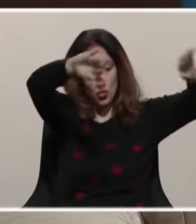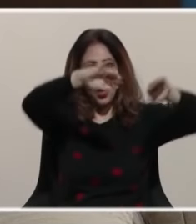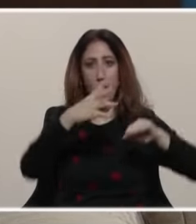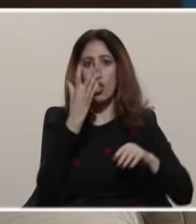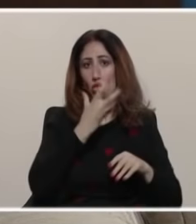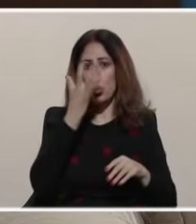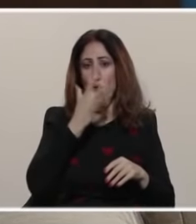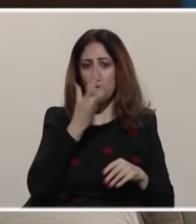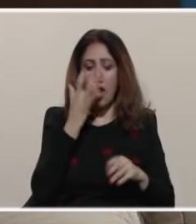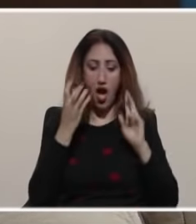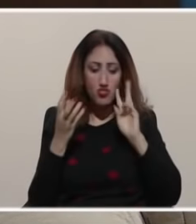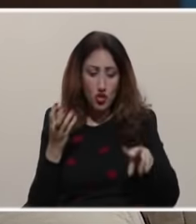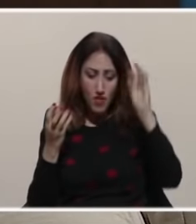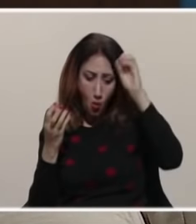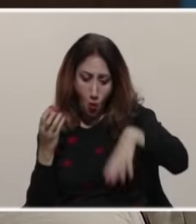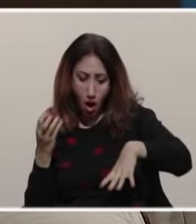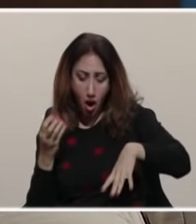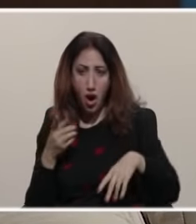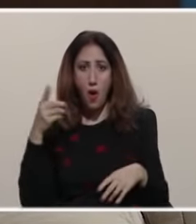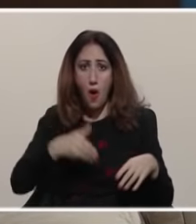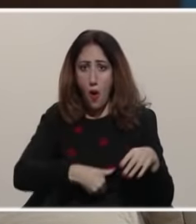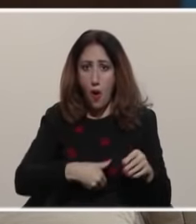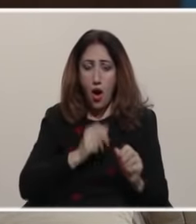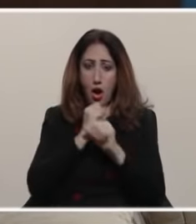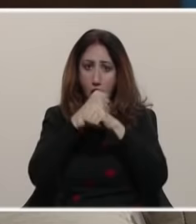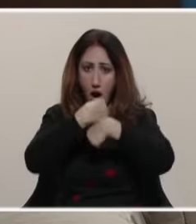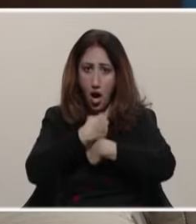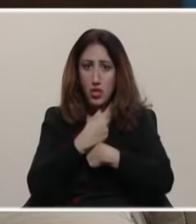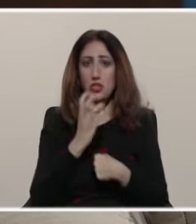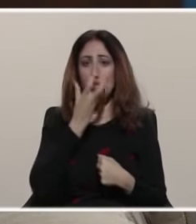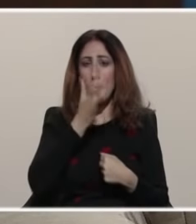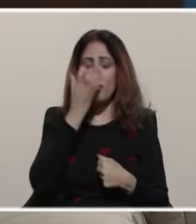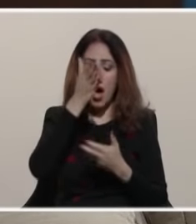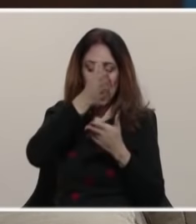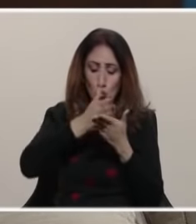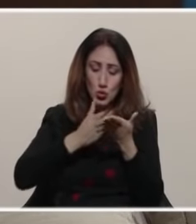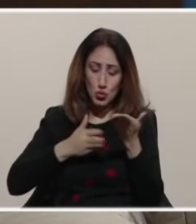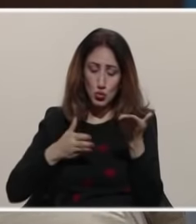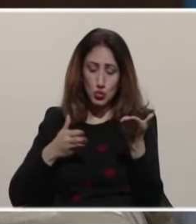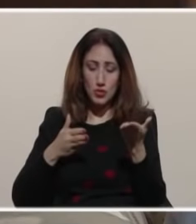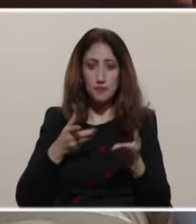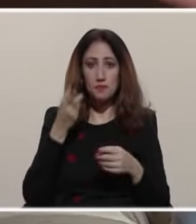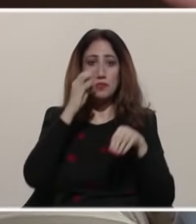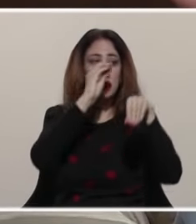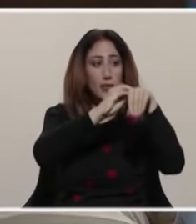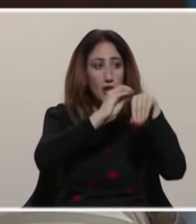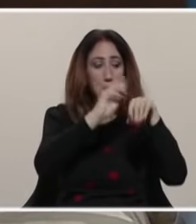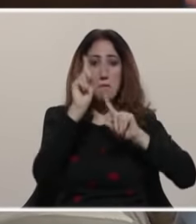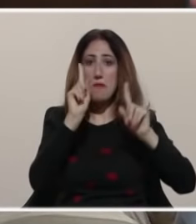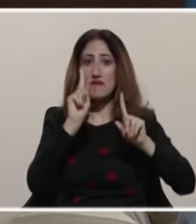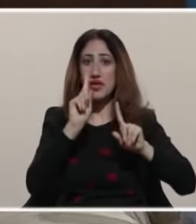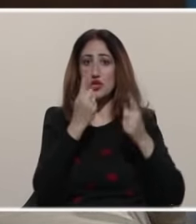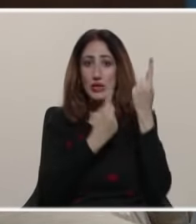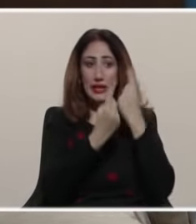الشديد بقى له يوم كامل ما أكلش، فأكل نصف التفاحة، وبعدين افتكر أنه ما استأذنش من صاحب الجنينة. القصة